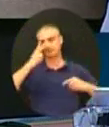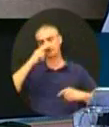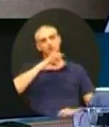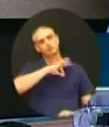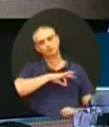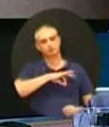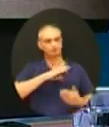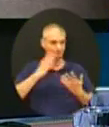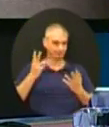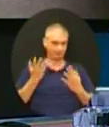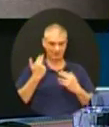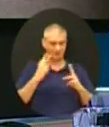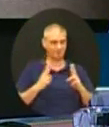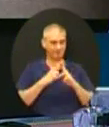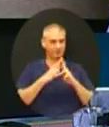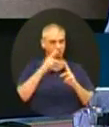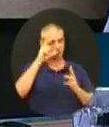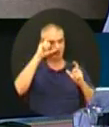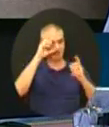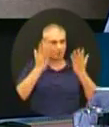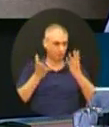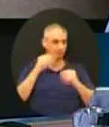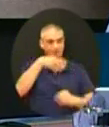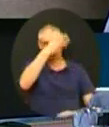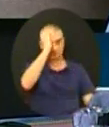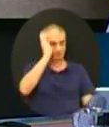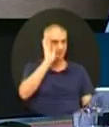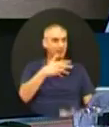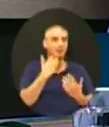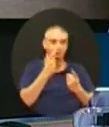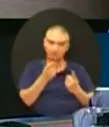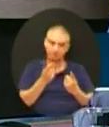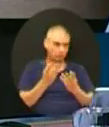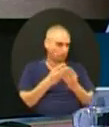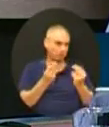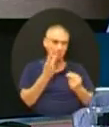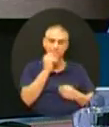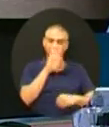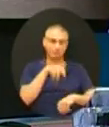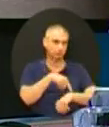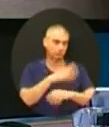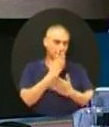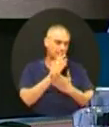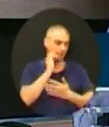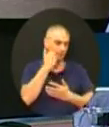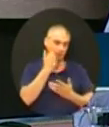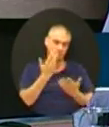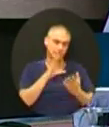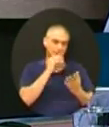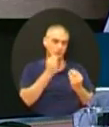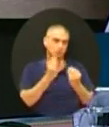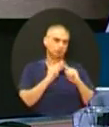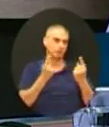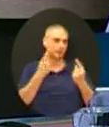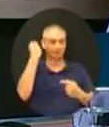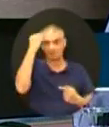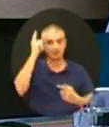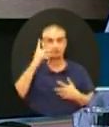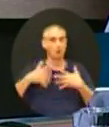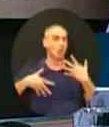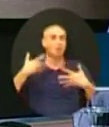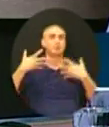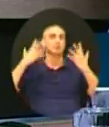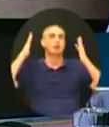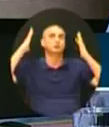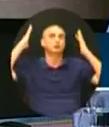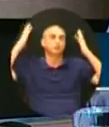קופונים, בועחה, מפגש אבו מאזן טראמפ, אבל גם הסיפור הזה יעבור 24 שעות, מחר כותרת אחרת. הפלסטינים לא מתרגשים